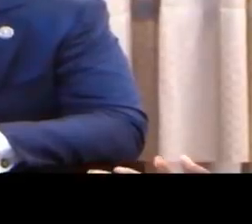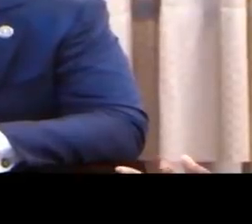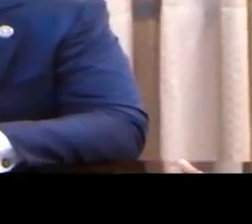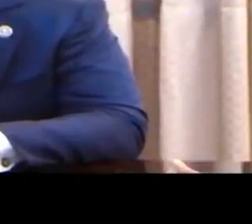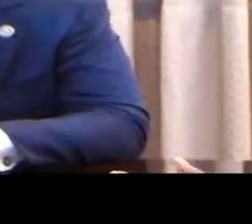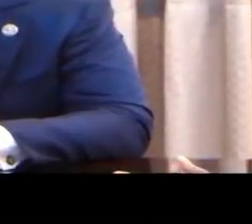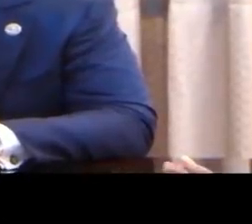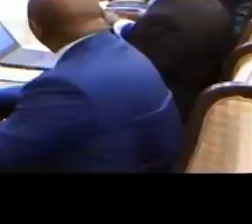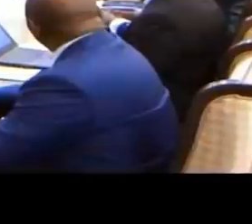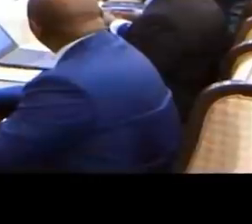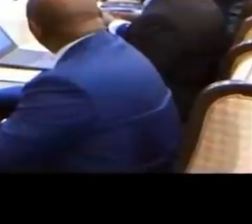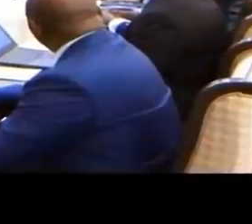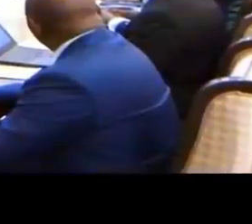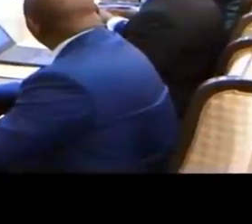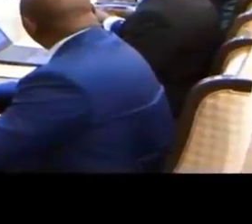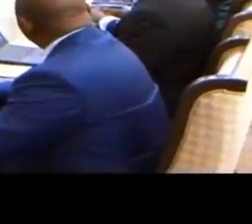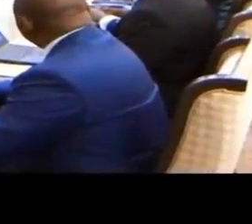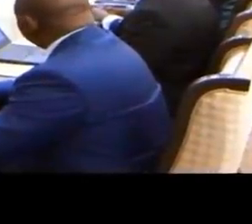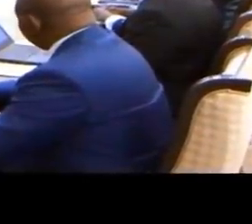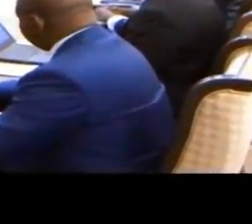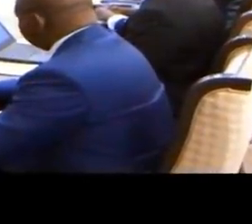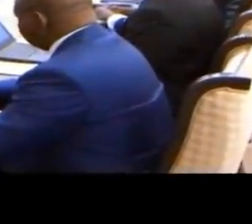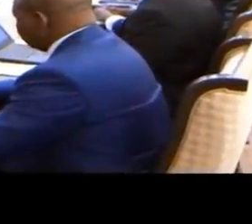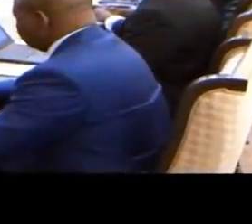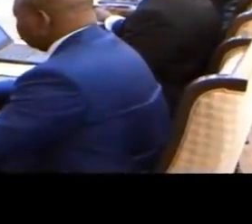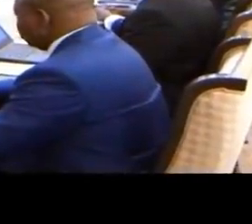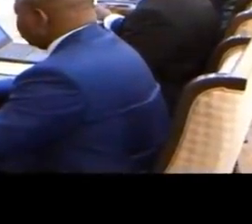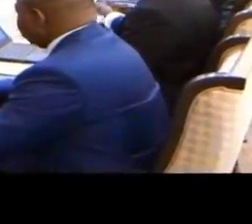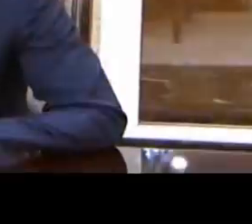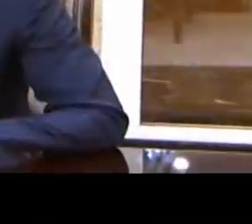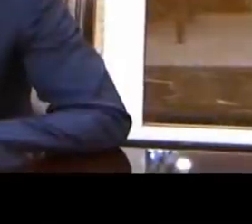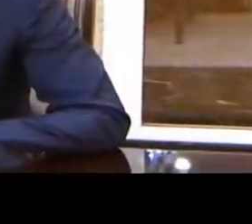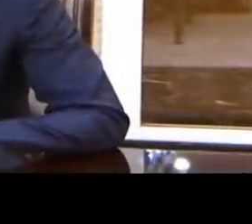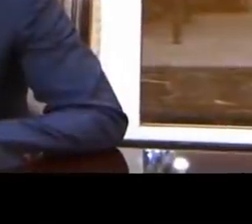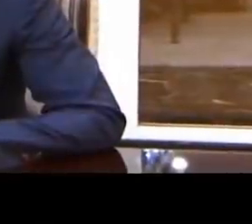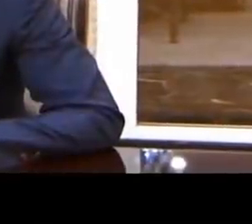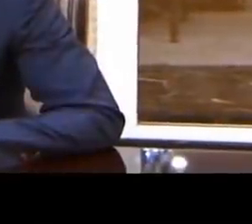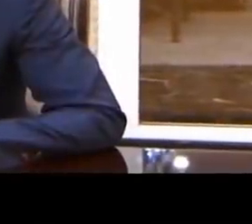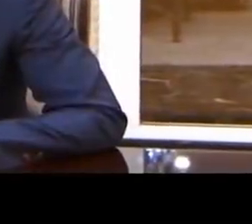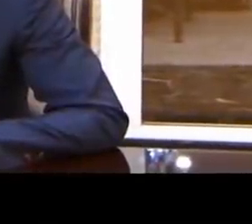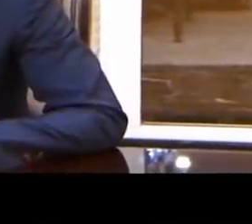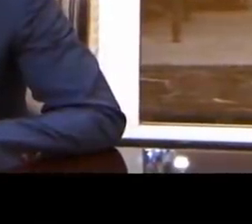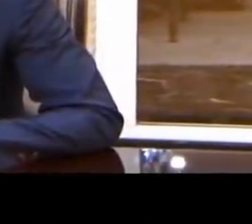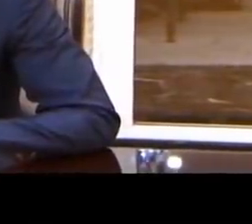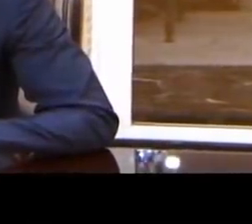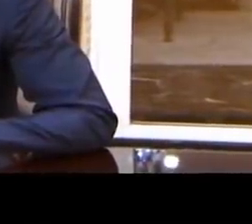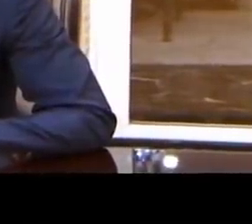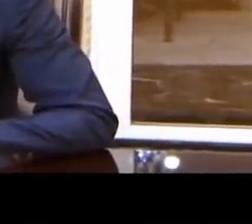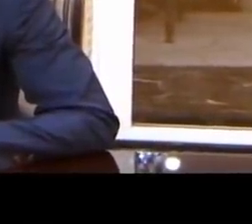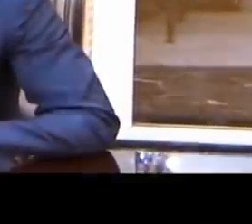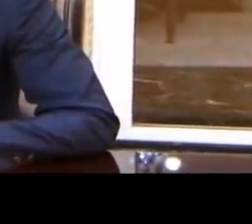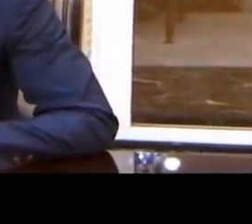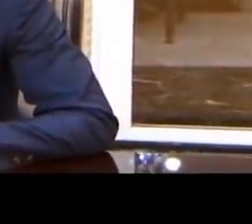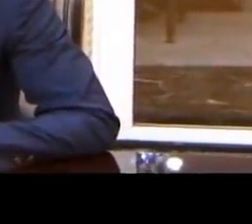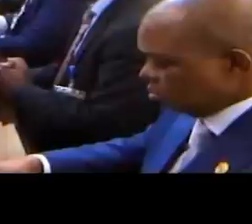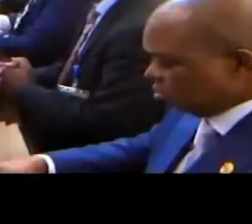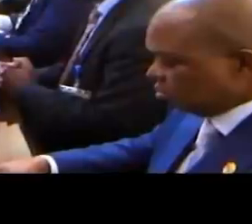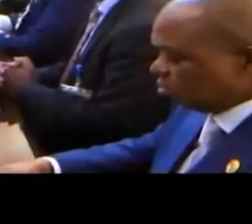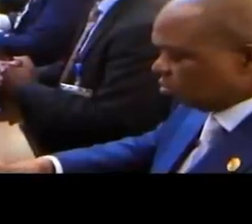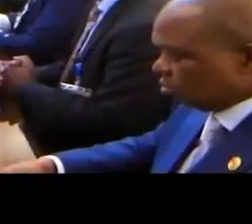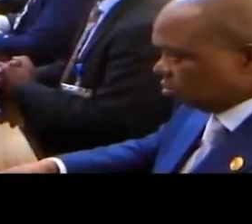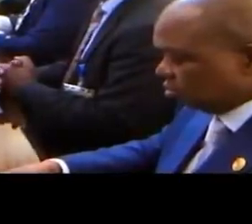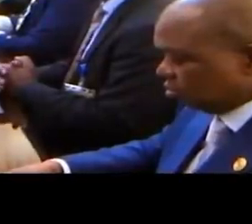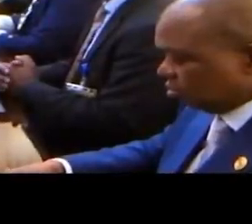Retombée du sommet sur l'accélération de l'adaptation en Afrique à la COP26 à Glasgow en Écosse, le président